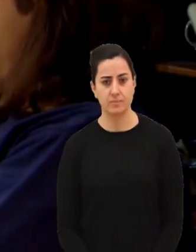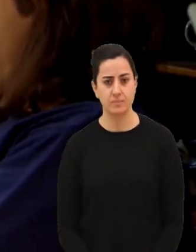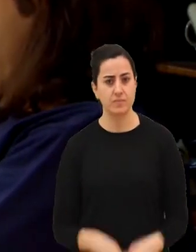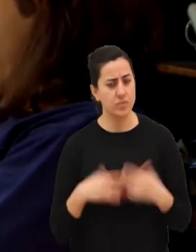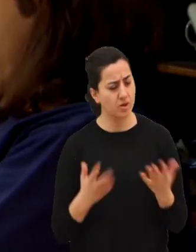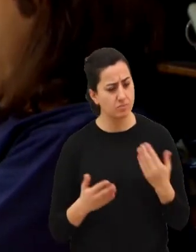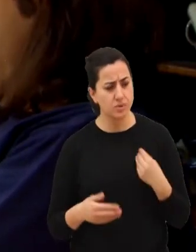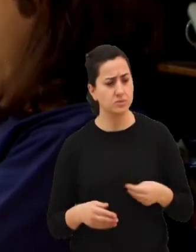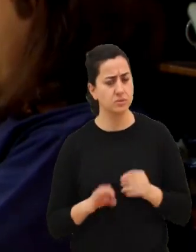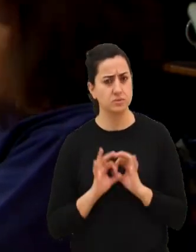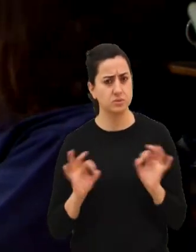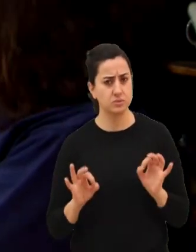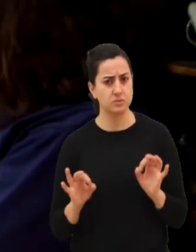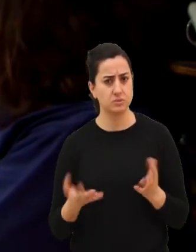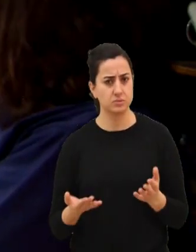Ya masumum da.